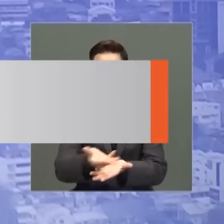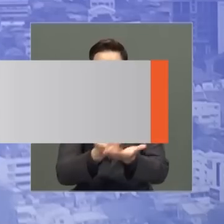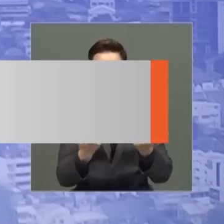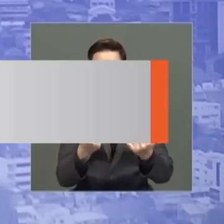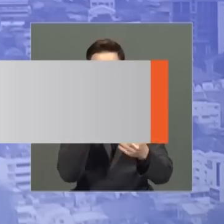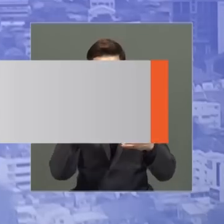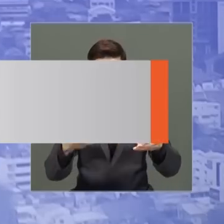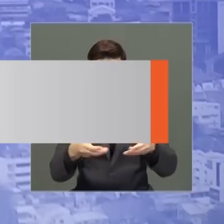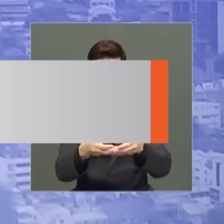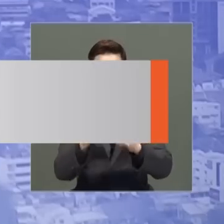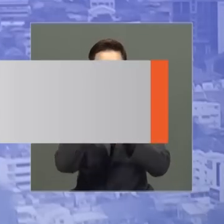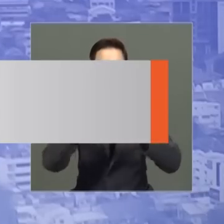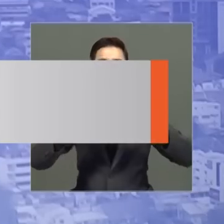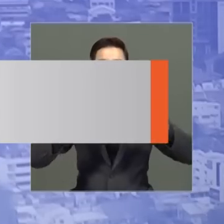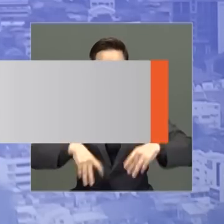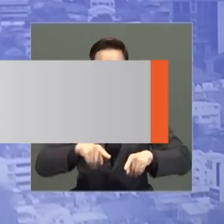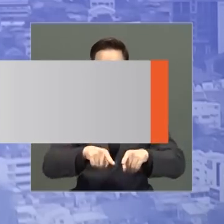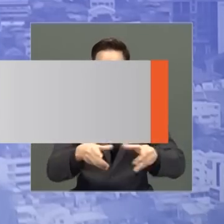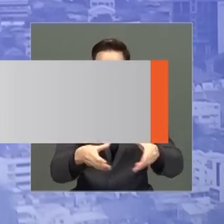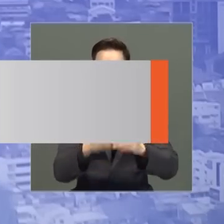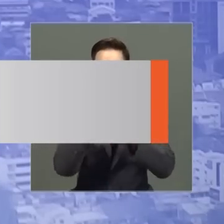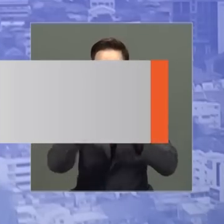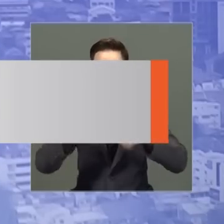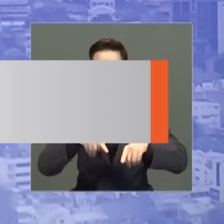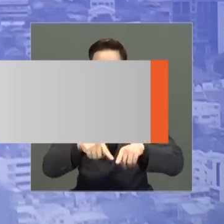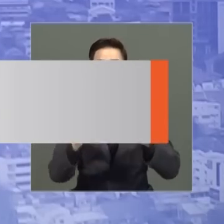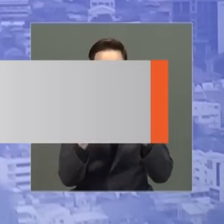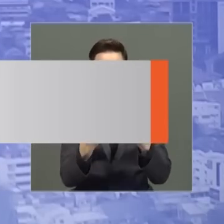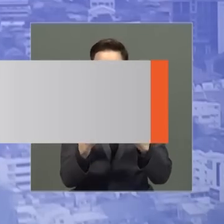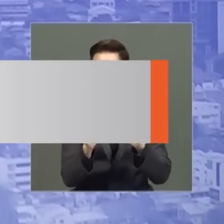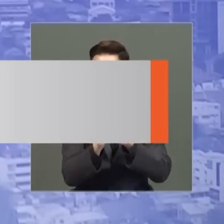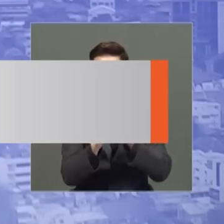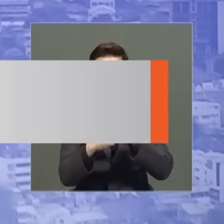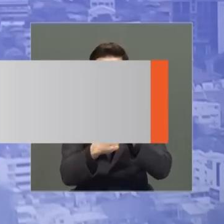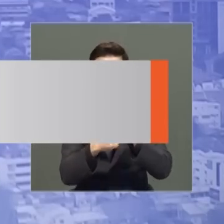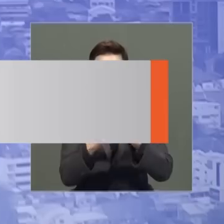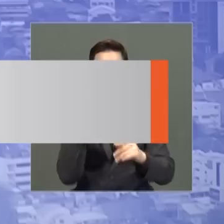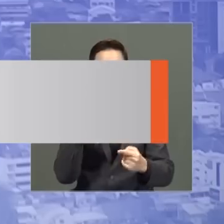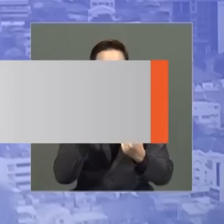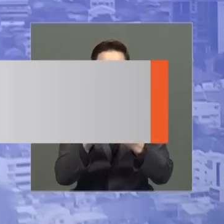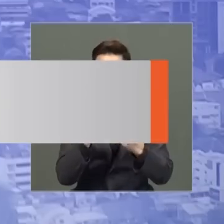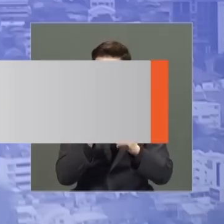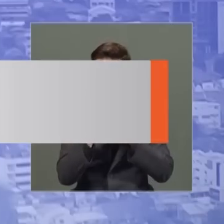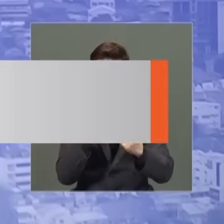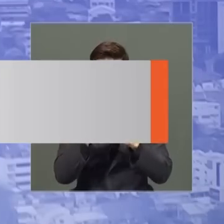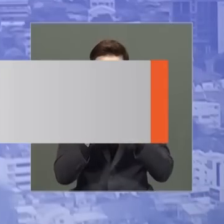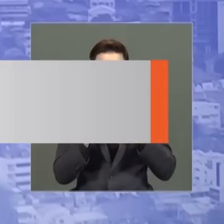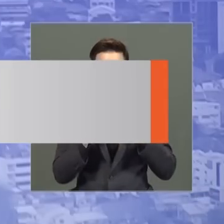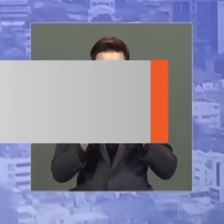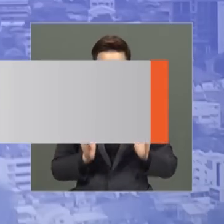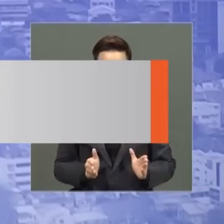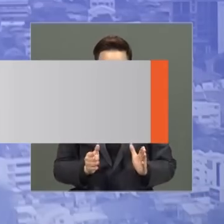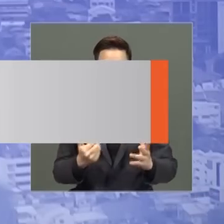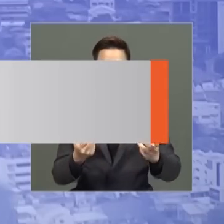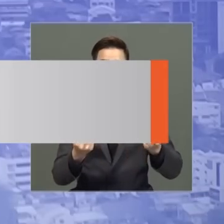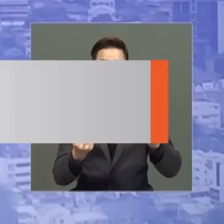กลุ่มเสี่ยงในบางส่วนที่หารือกันด้วยในวันนี้นะคะอย่างเช่นเราพูดคุยกันถึงบุคลากร